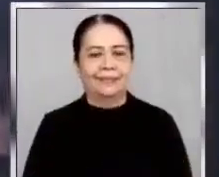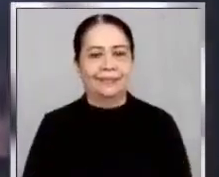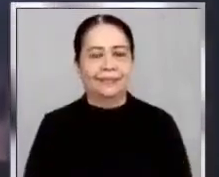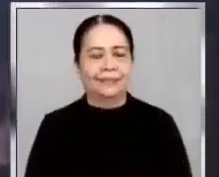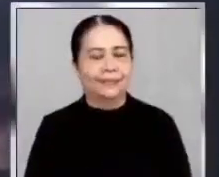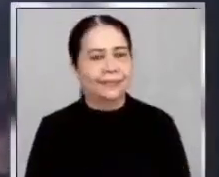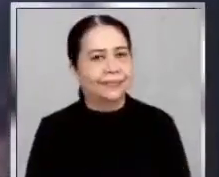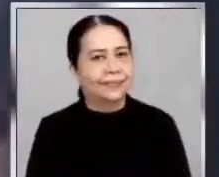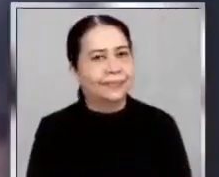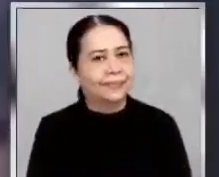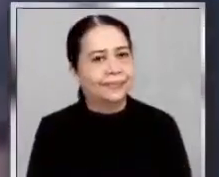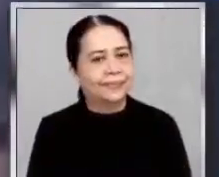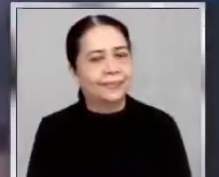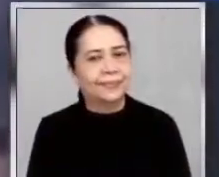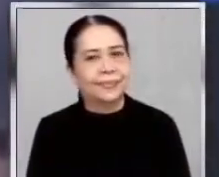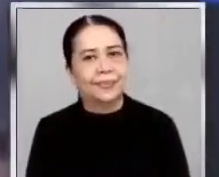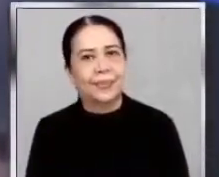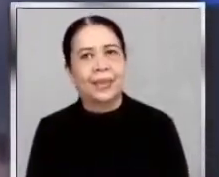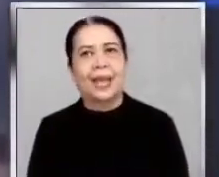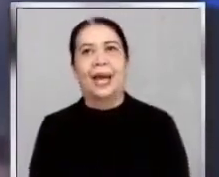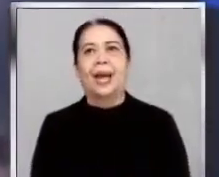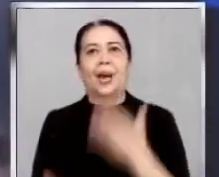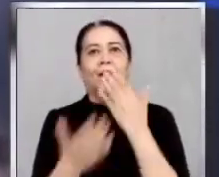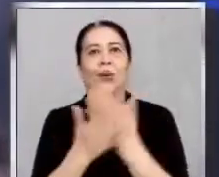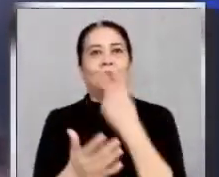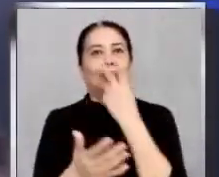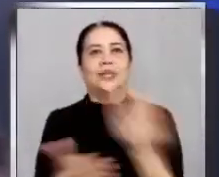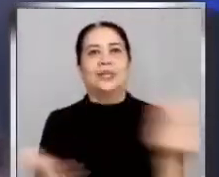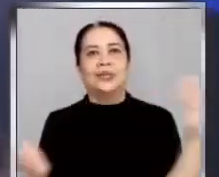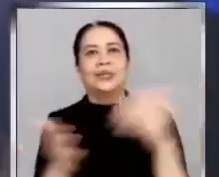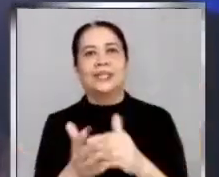Manila, good to see you again. This is Jillian.